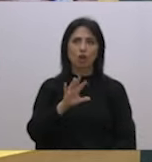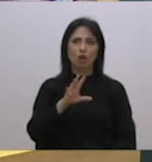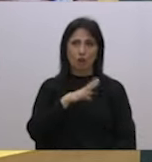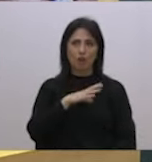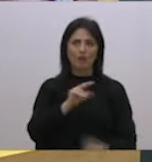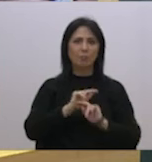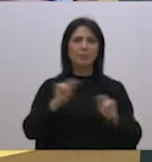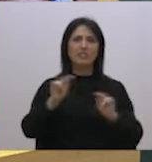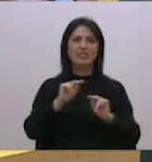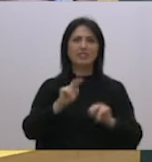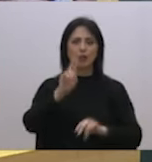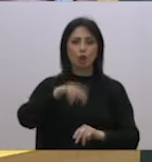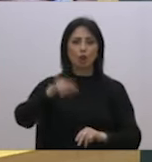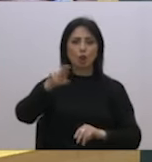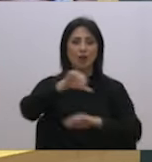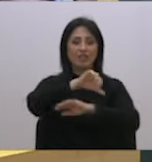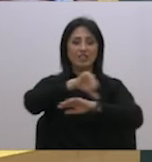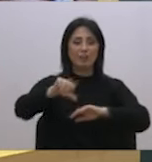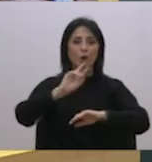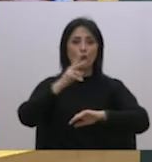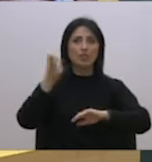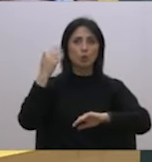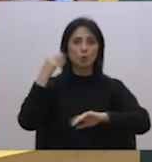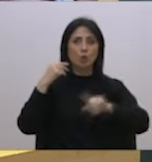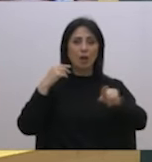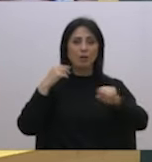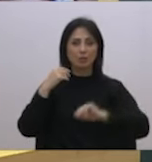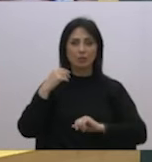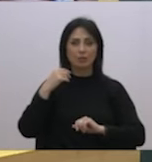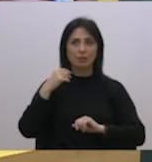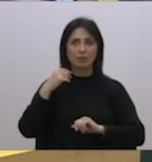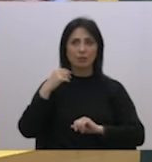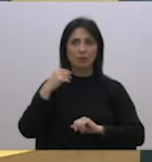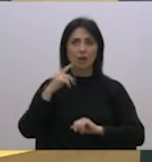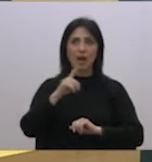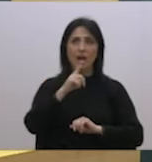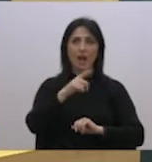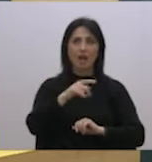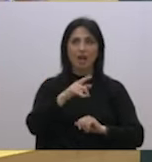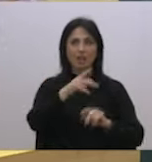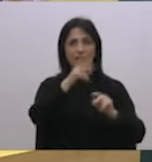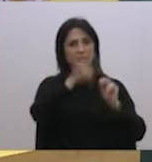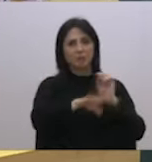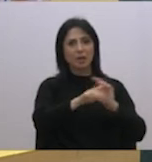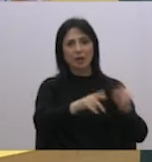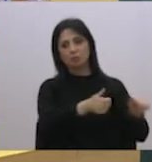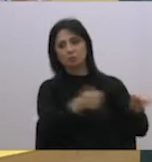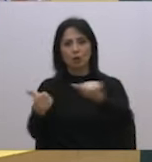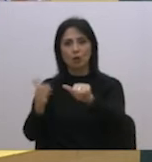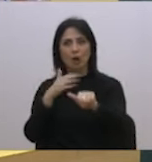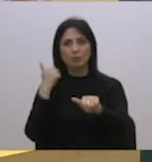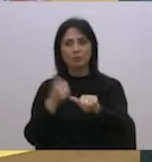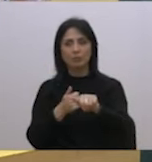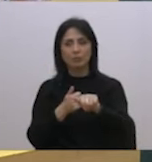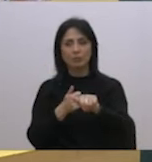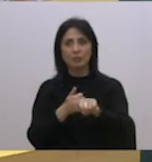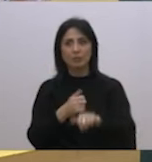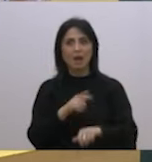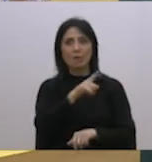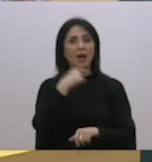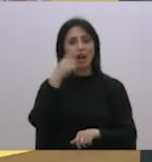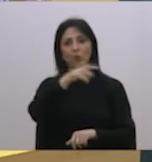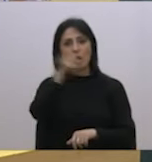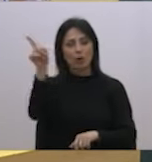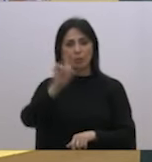Să tu ne bine, norvegii s-au napilit, au zis, nu suga. Datul ar șeți, uite, si datul ar ta uite, nică. Imați datul are